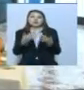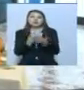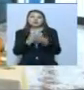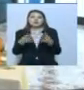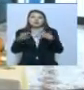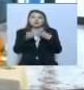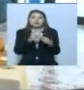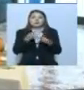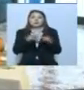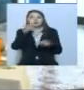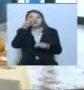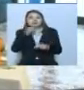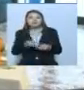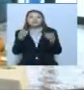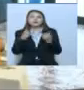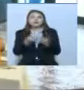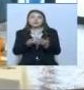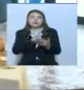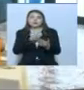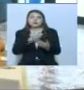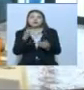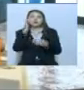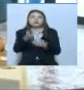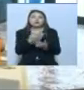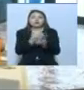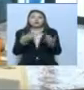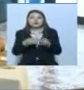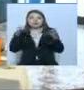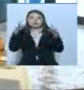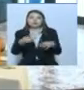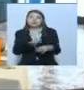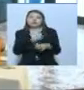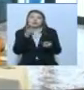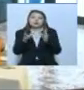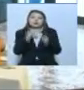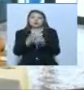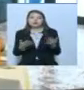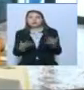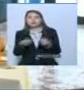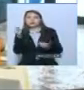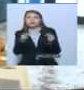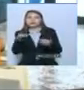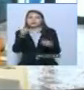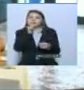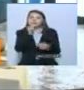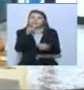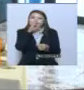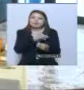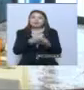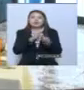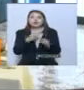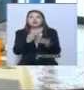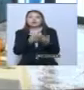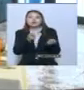множество необычных и вкусных блюд. Хочу в будущем готовить эти блюда в нашем ресторане, чтобы и посетители могли их попробовать. Кроме того,